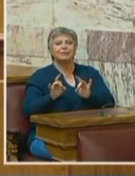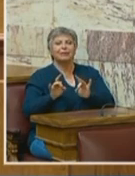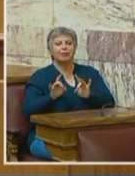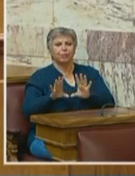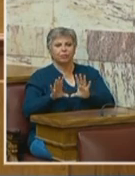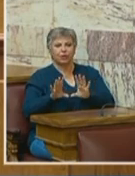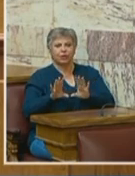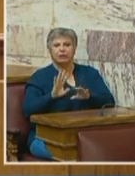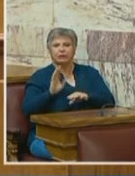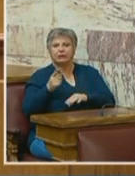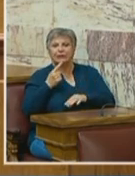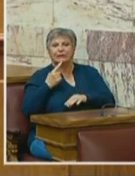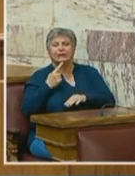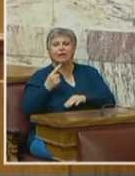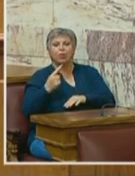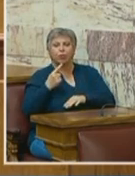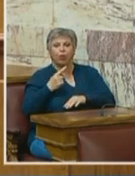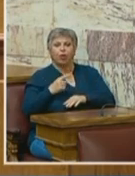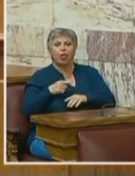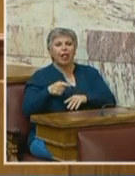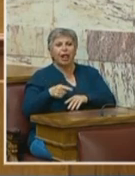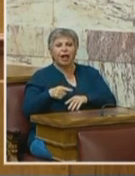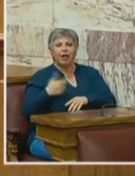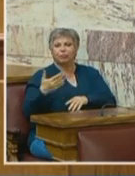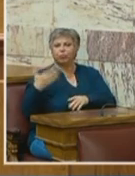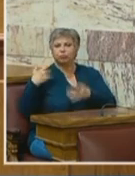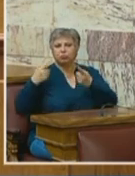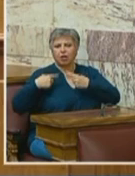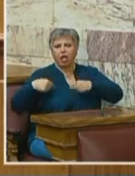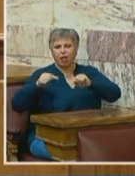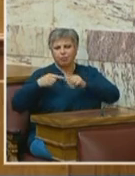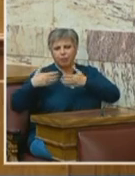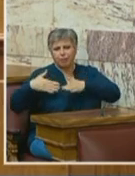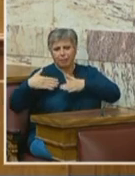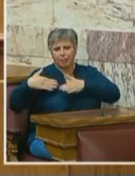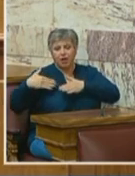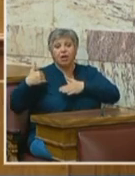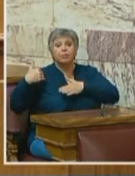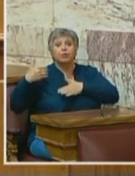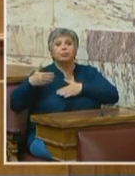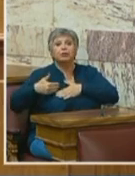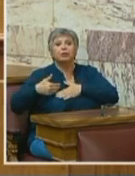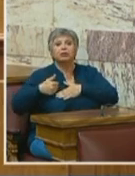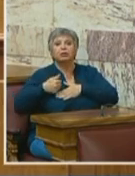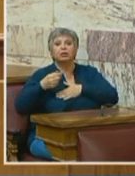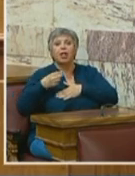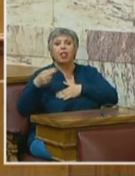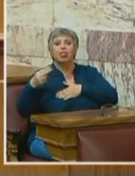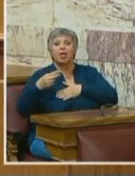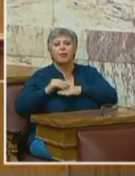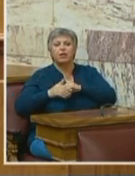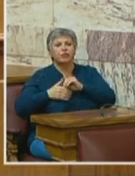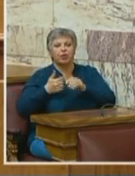Ειδική Κοινοβουλευτική Επιτροπή για την Οβάρτη σε όλες τις συνεδριάσεις ασχολήθηκε μόνο με τα διαδικαστικά θέματα. Δεν